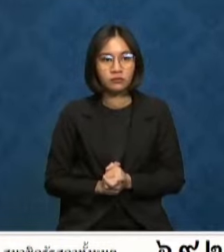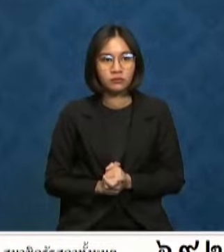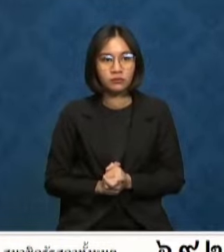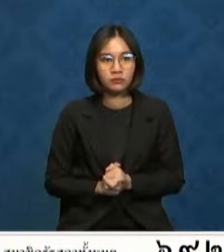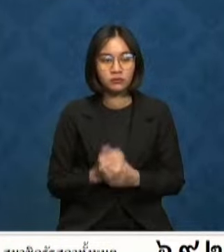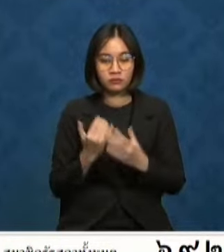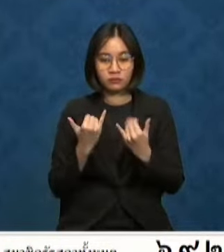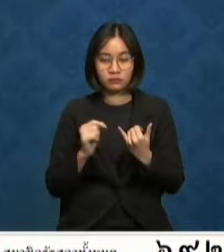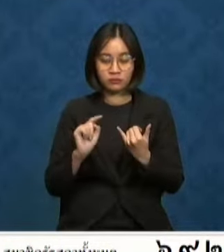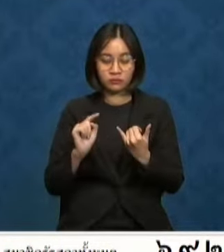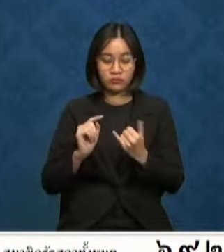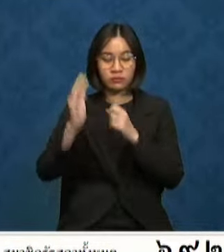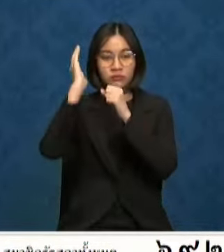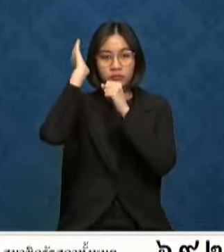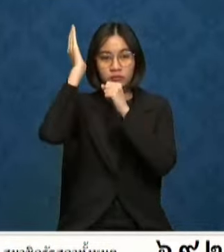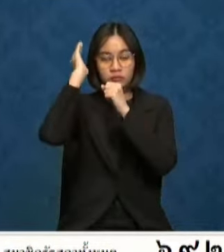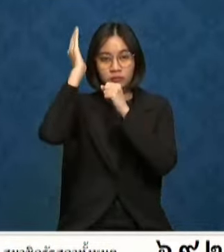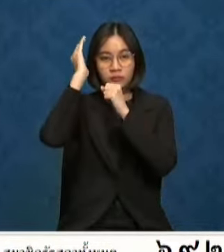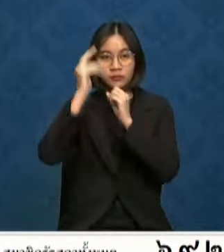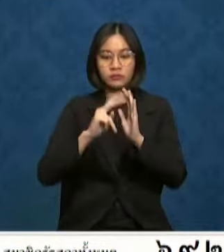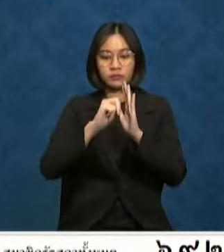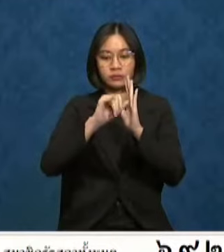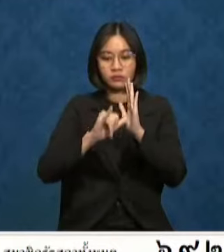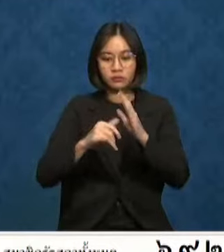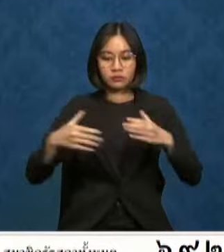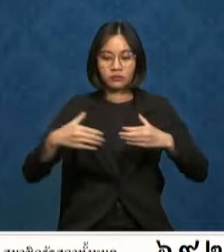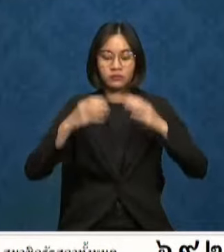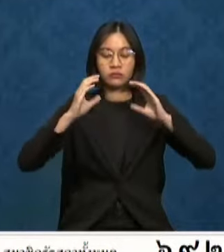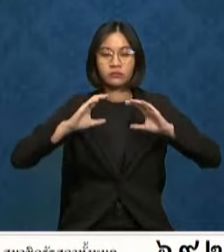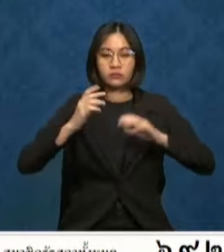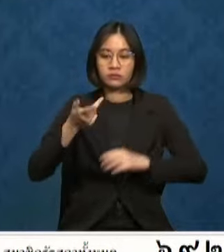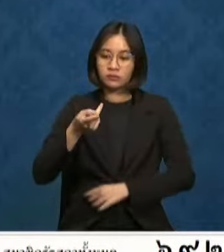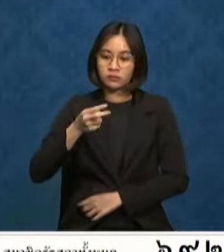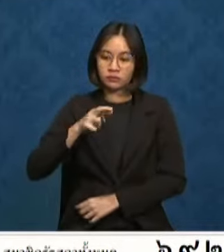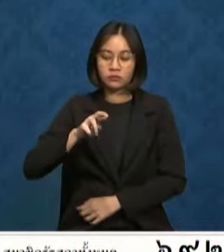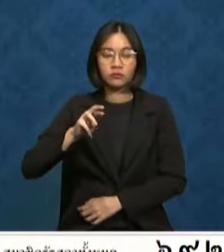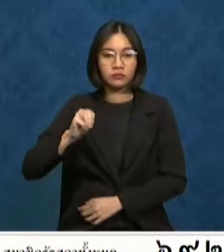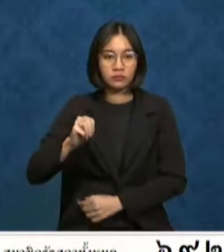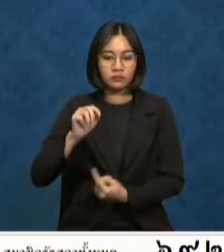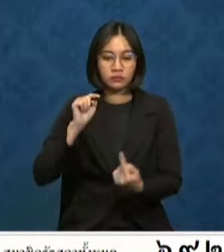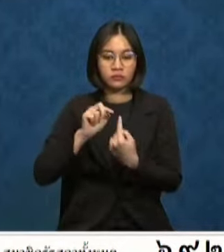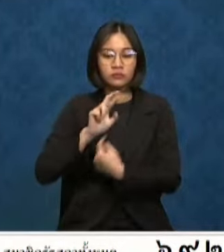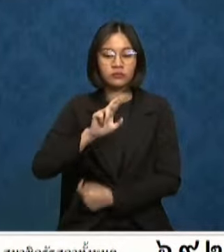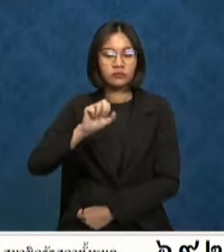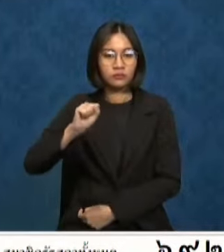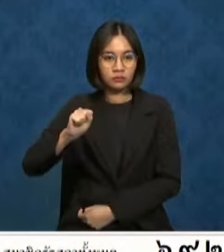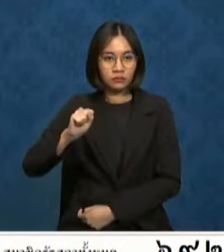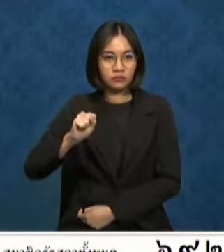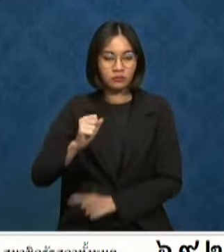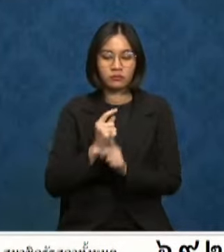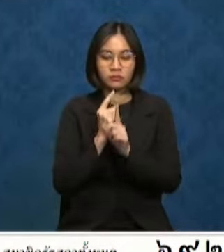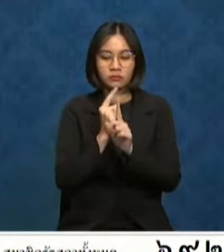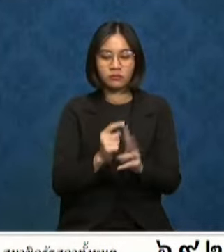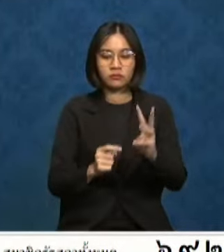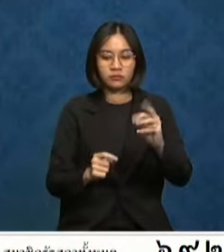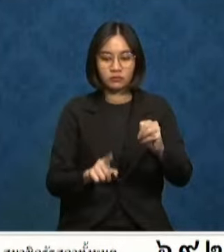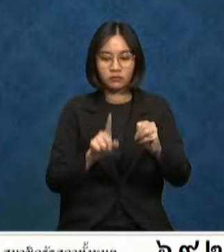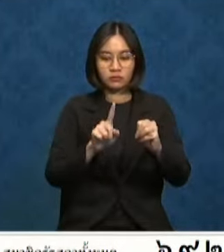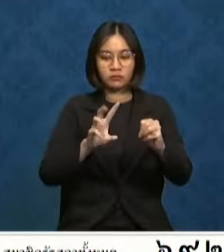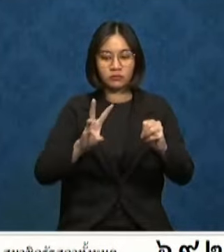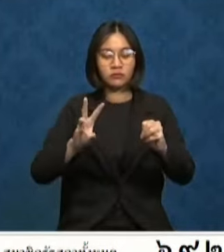ก็เป็ันว่าการแหลง นัยยาบายของขนาติ ต่อลศภาตามมาตา ร้ฮึก